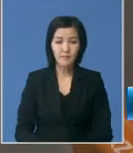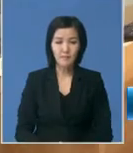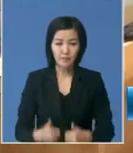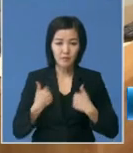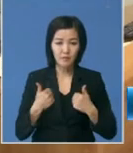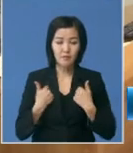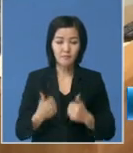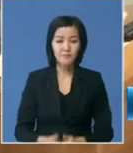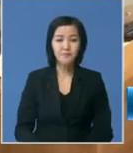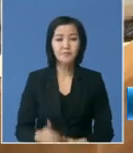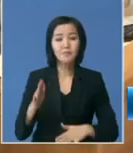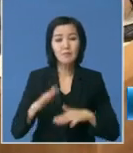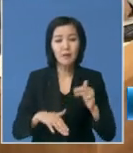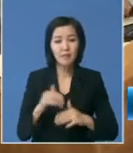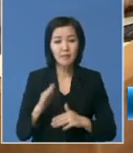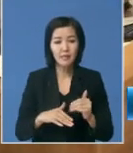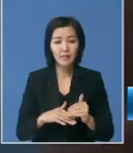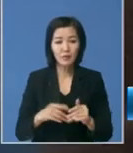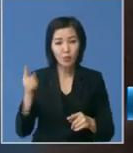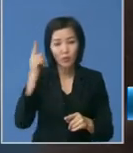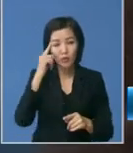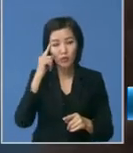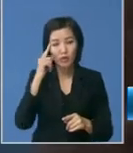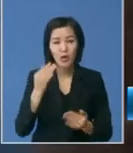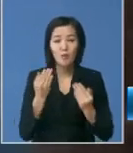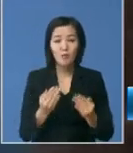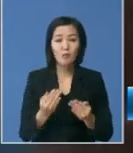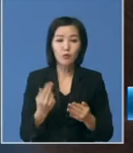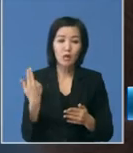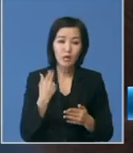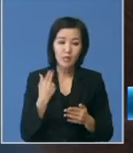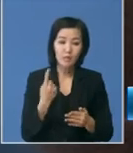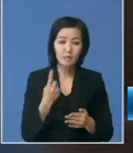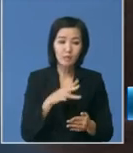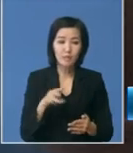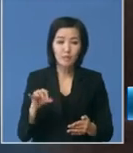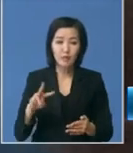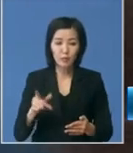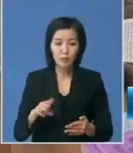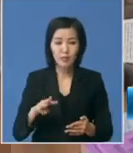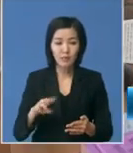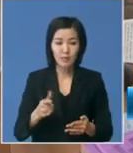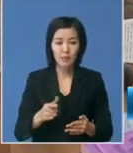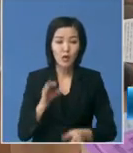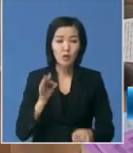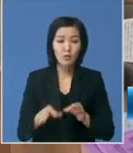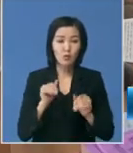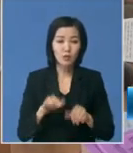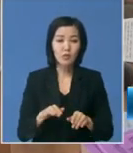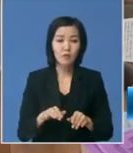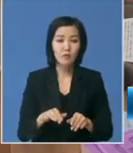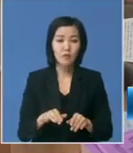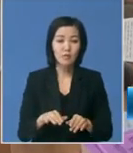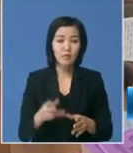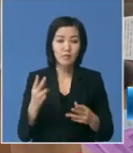Постараюсь. Мамандар мәліметінше, Айым Серікжанованың борышы бүгінде 1 миллион теңгеге жуықтаған. Сот шешіміне сәйкес осы аталған соммаға